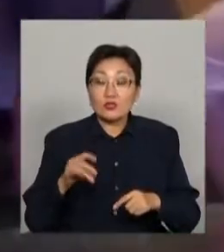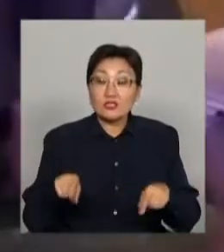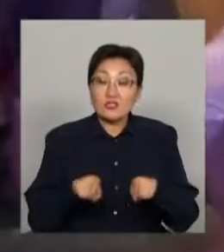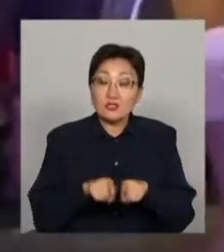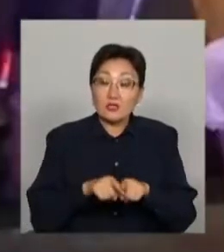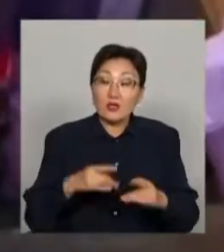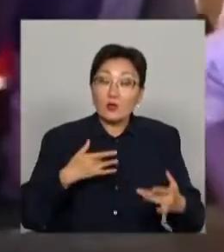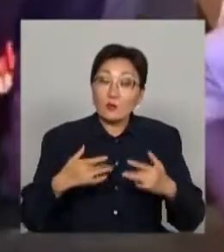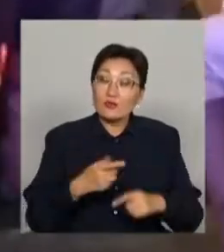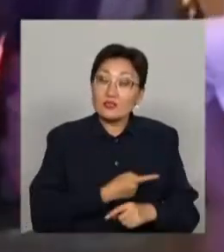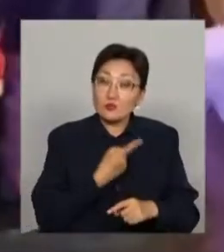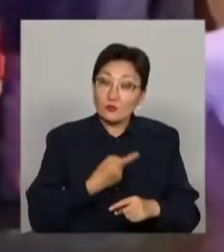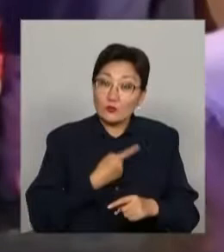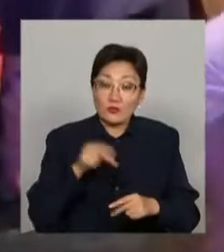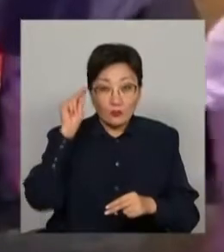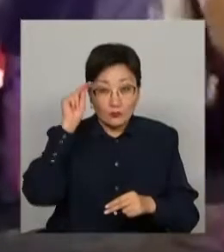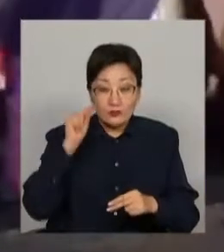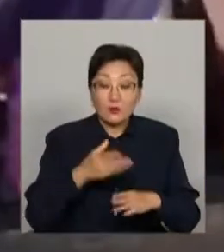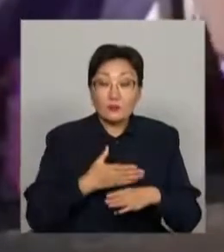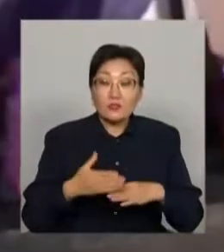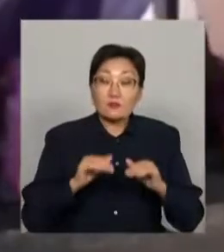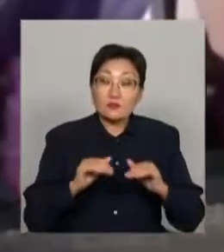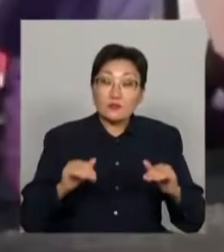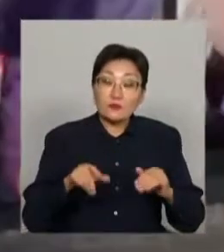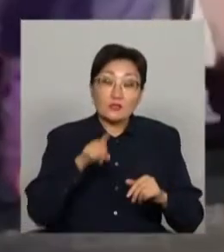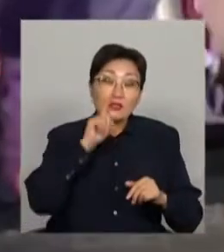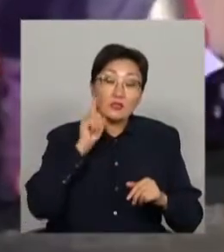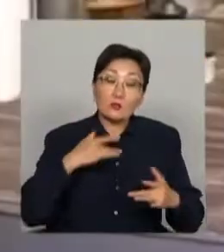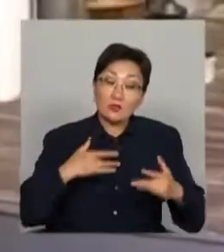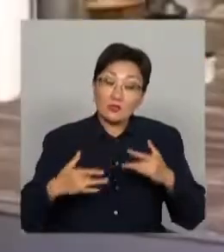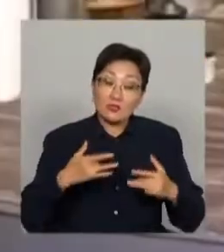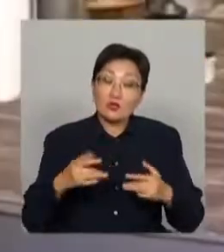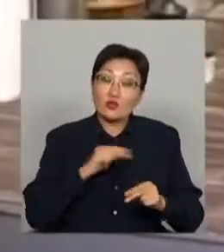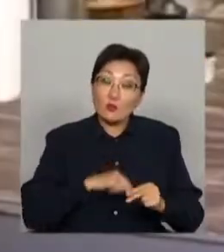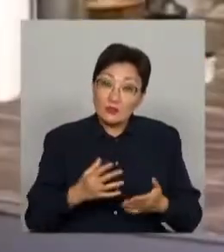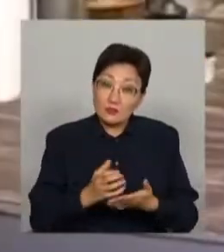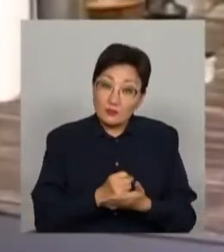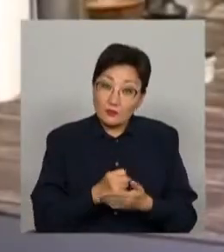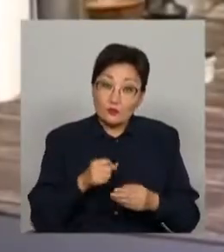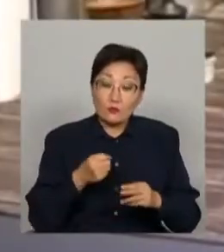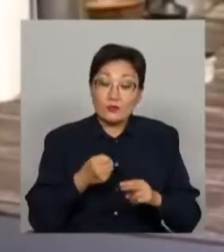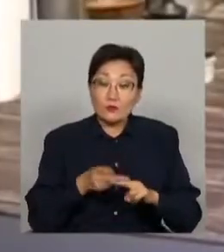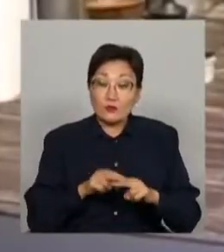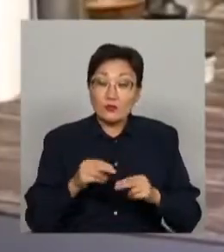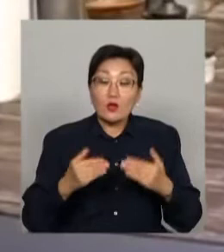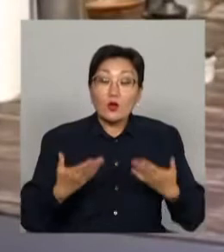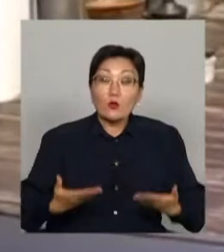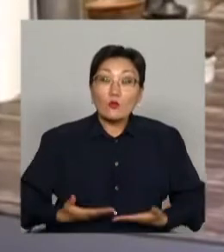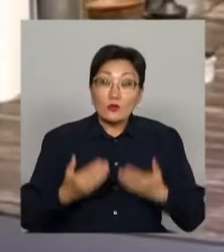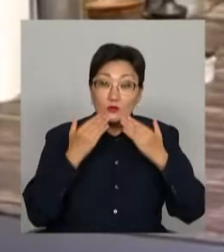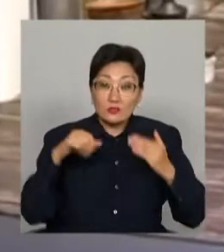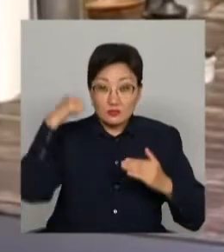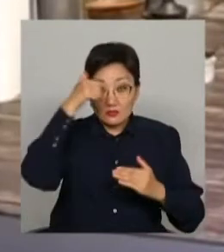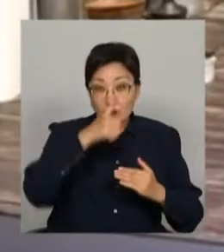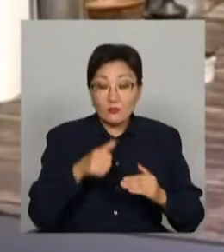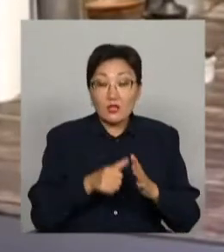сахна шеберлерінен сабақ алды. Оқу орнынан соң балалар мен жасөспірімдер театрына қабылданды. Сол уақыттан бері өмірінің соңғы жылдарына дейін